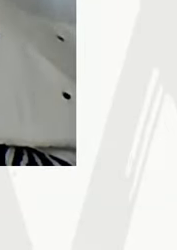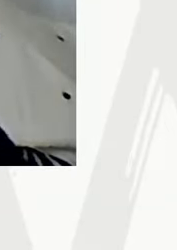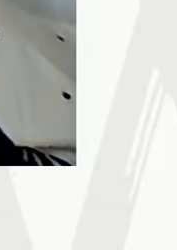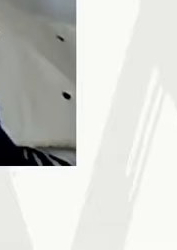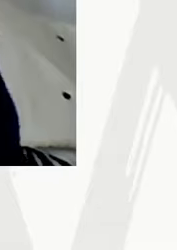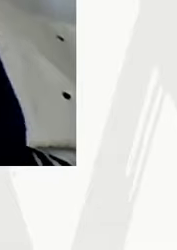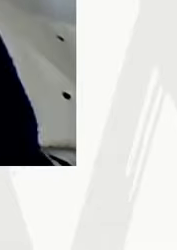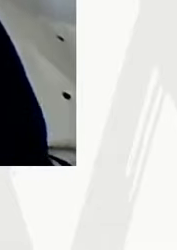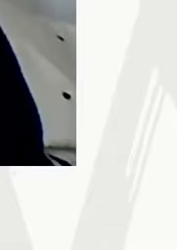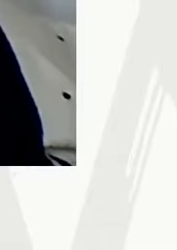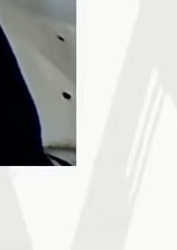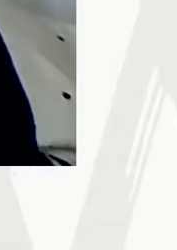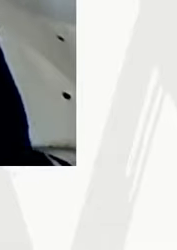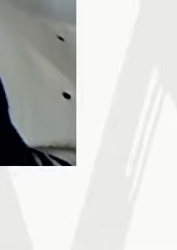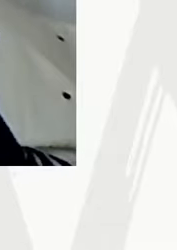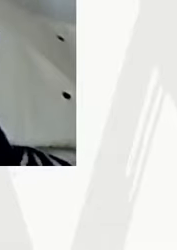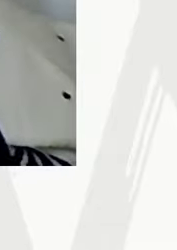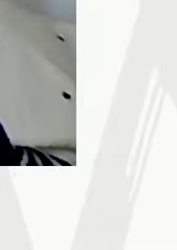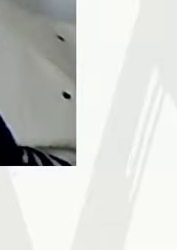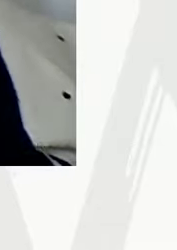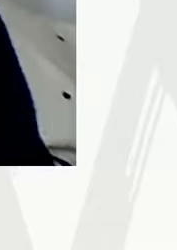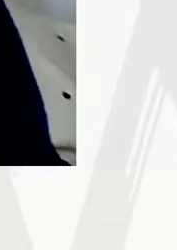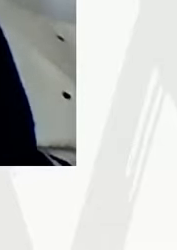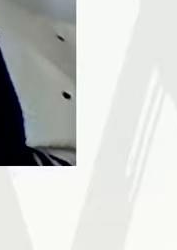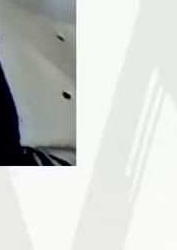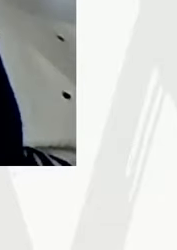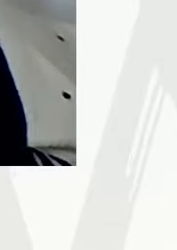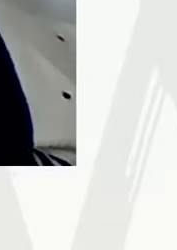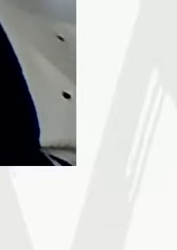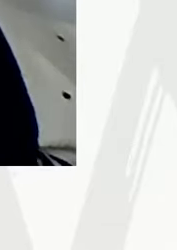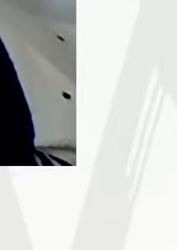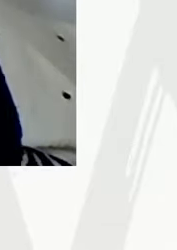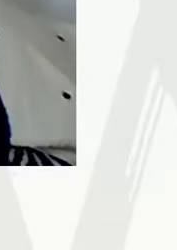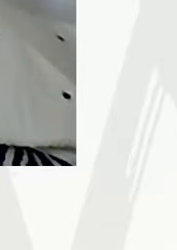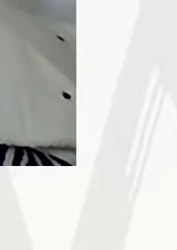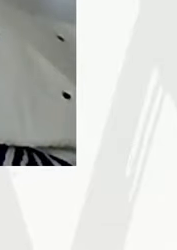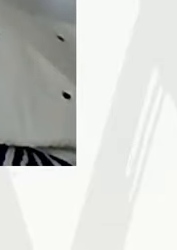en somme aussi métaphysique de notre monde.